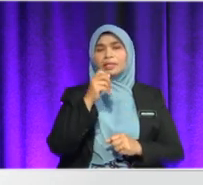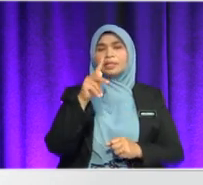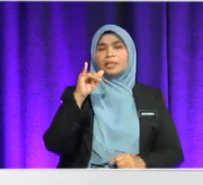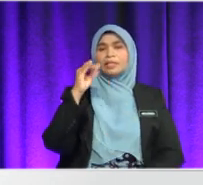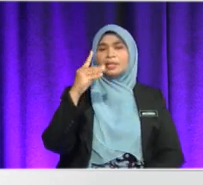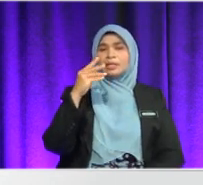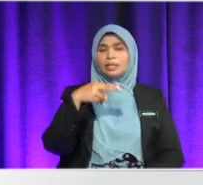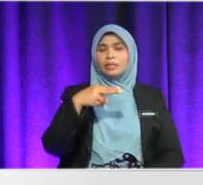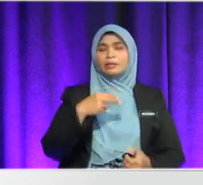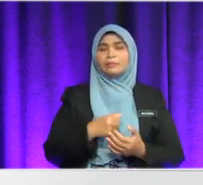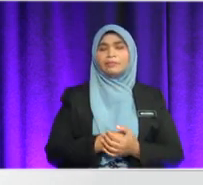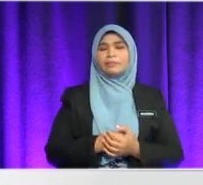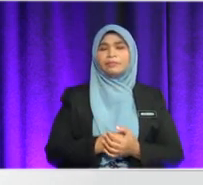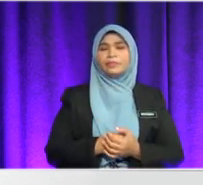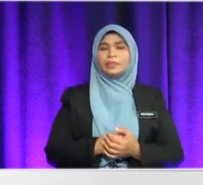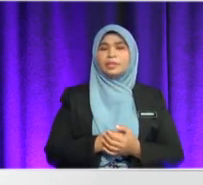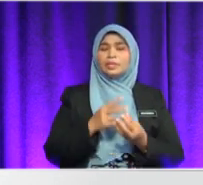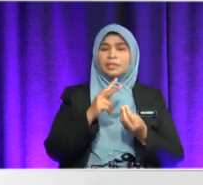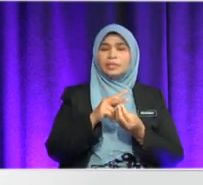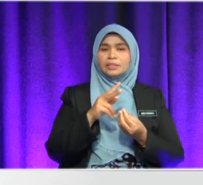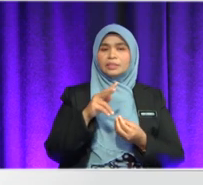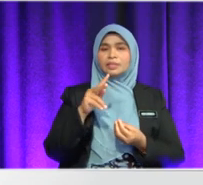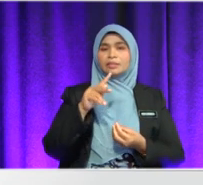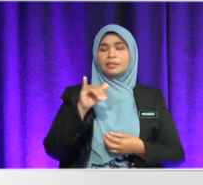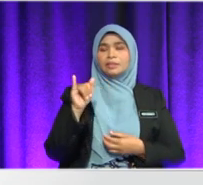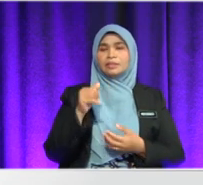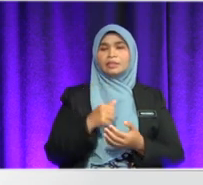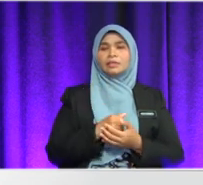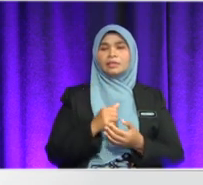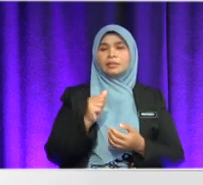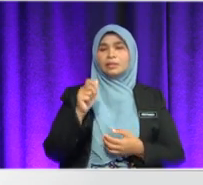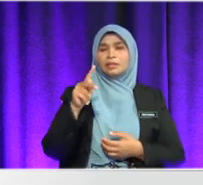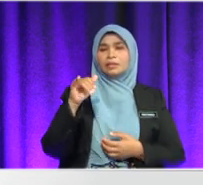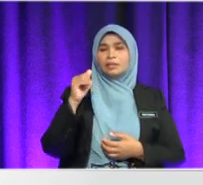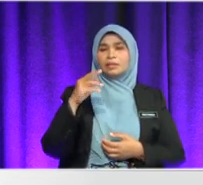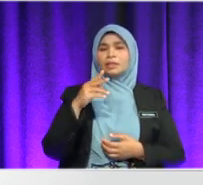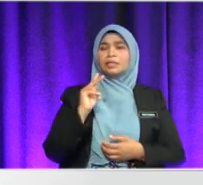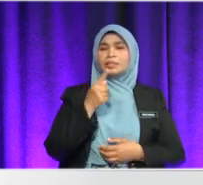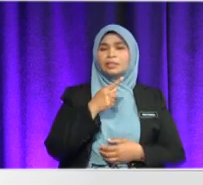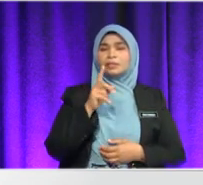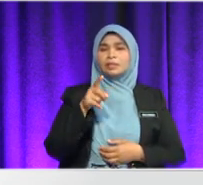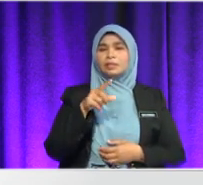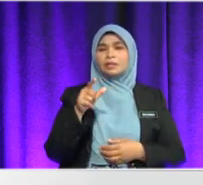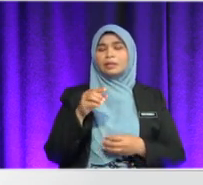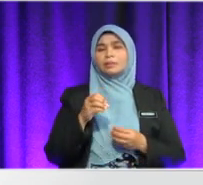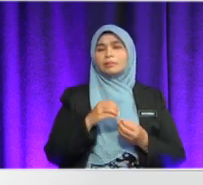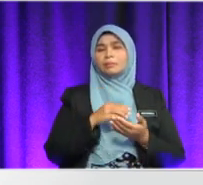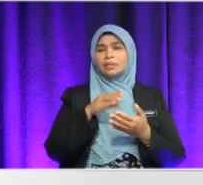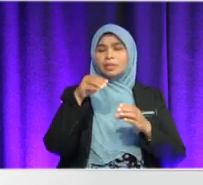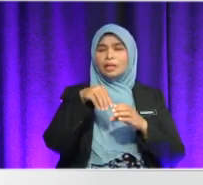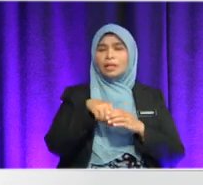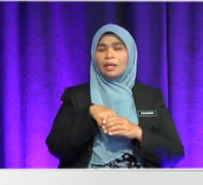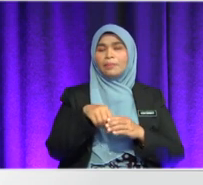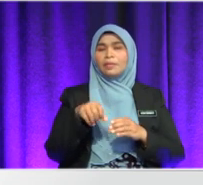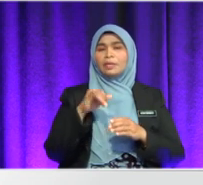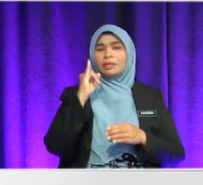lebih mantap imannya dari segi aqidah dan juga akhlak oleh itu kita hendaklah mendalami ilmu Alquran supaya hidup diberkati oleh